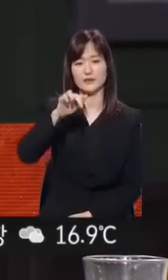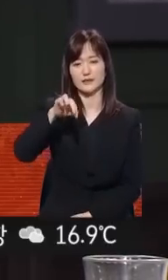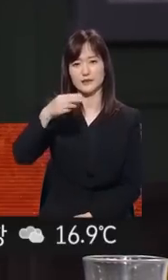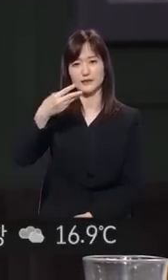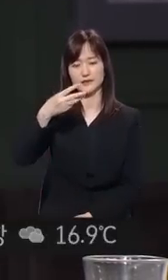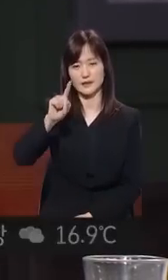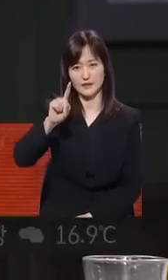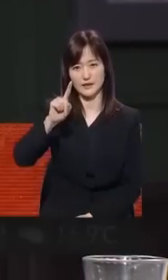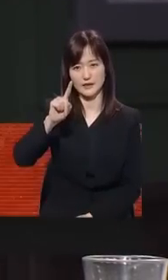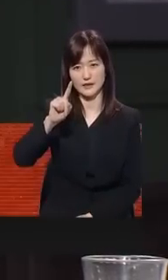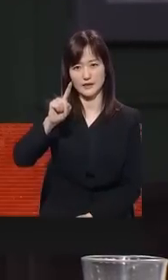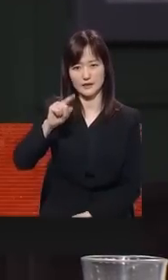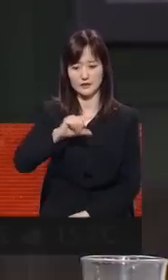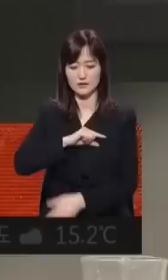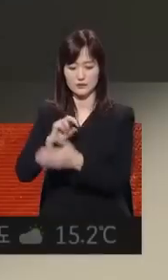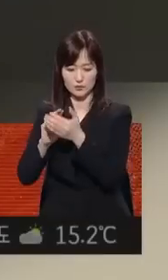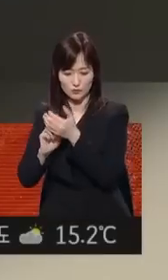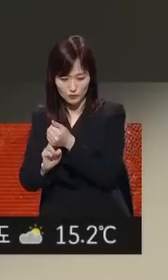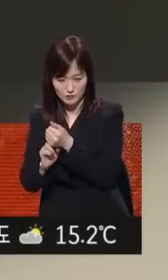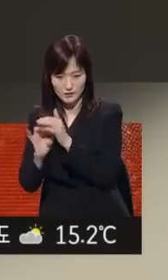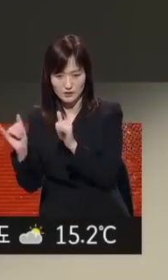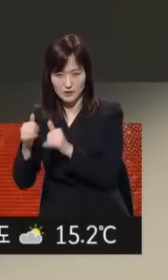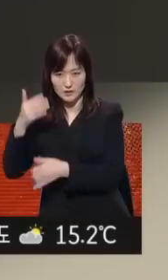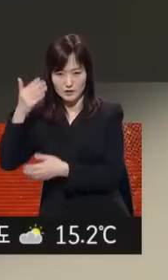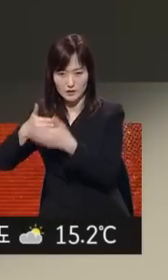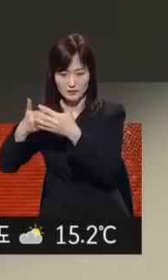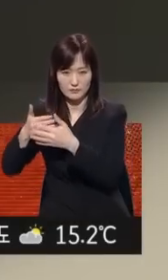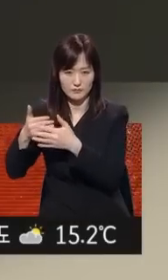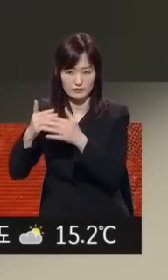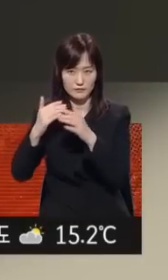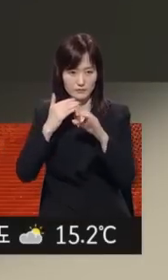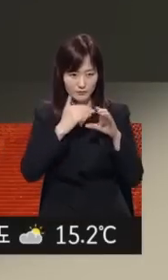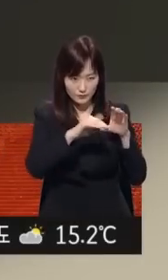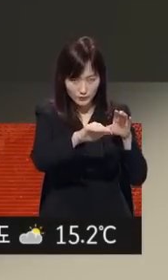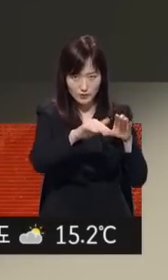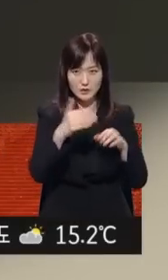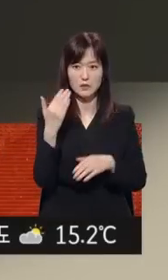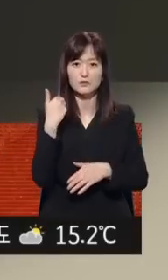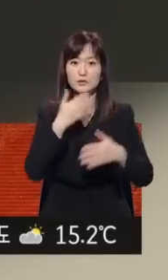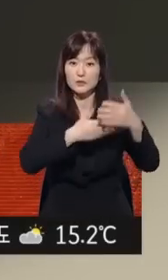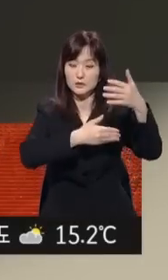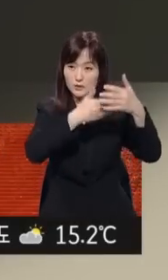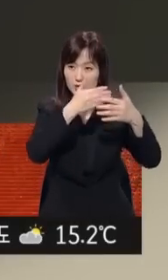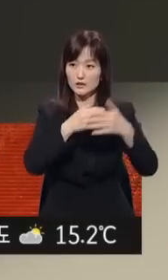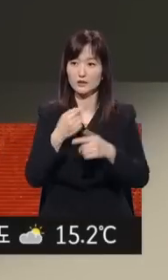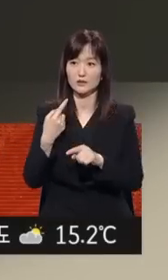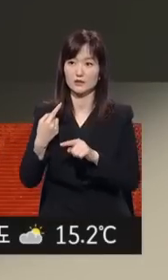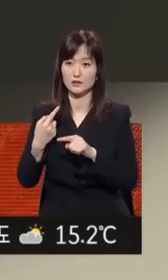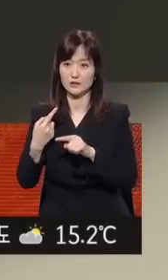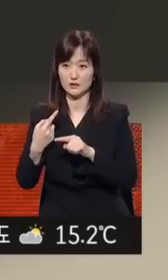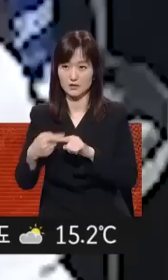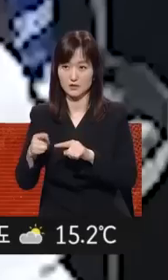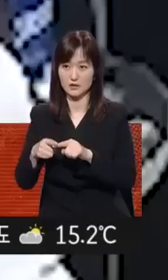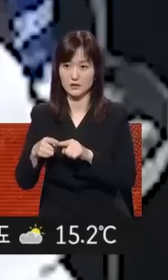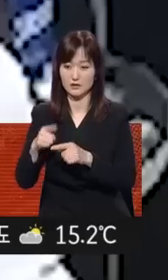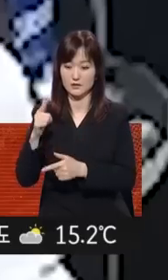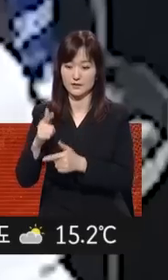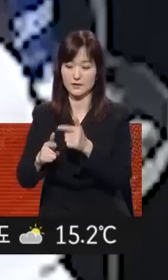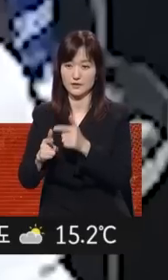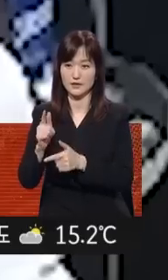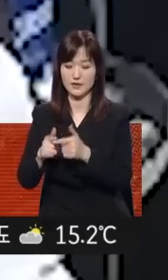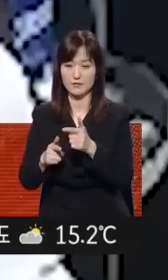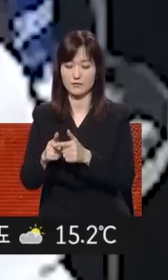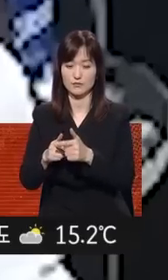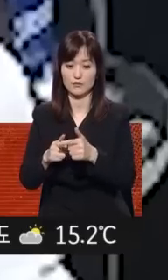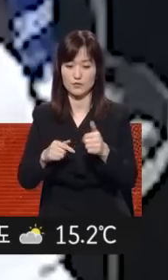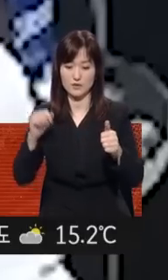건네받은이 CCTV 영상을 공개를 한 건데요 앞서 보신 저 영상입니다 보시다시피 흉기로 위협당하거나이 둔기로 때리는